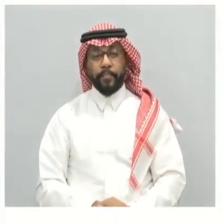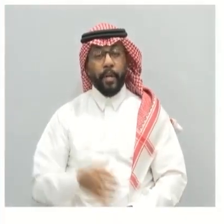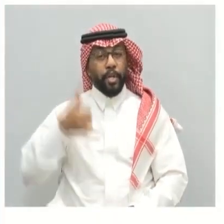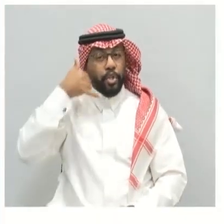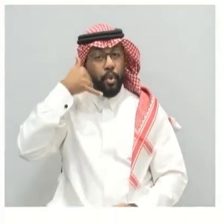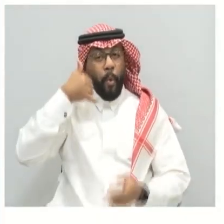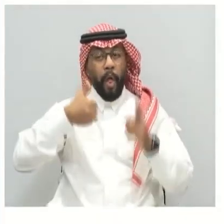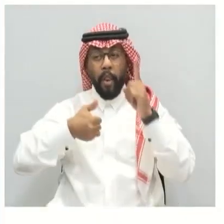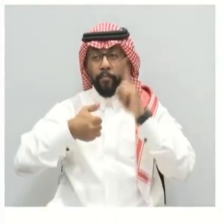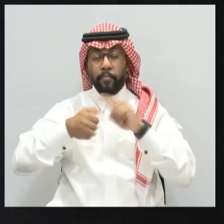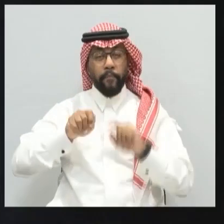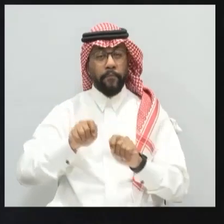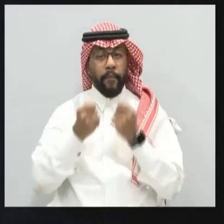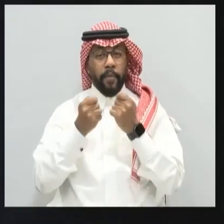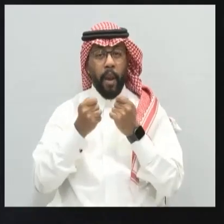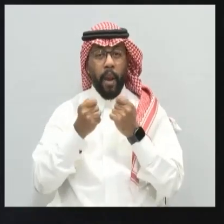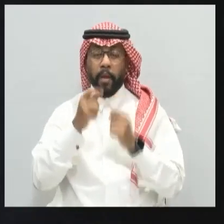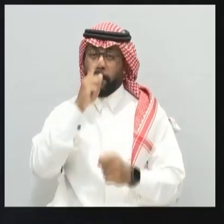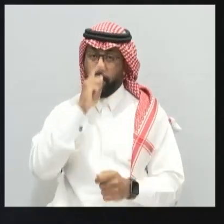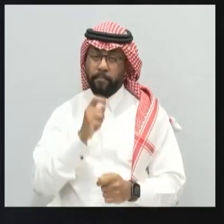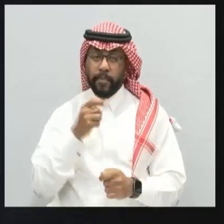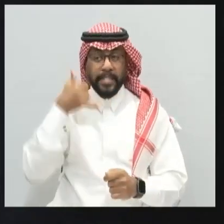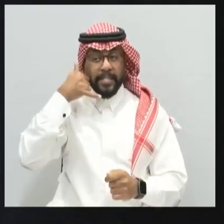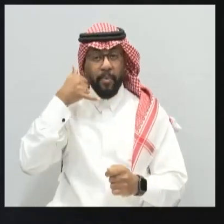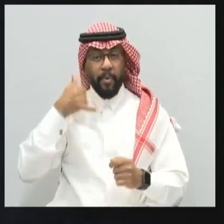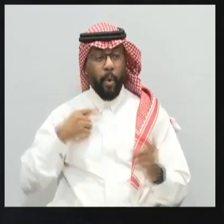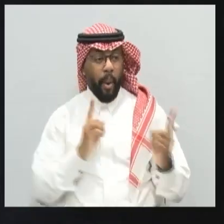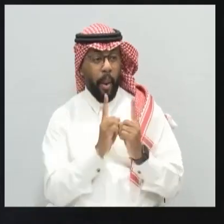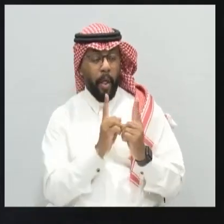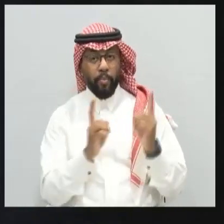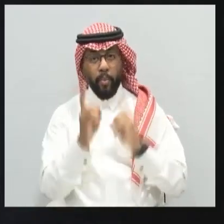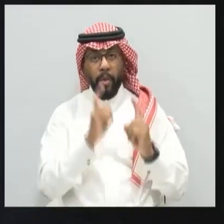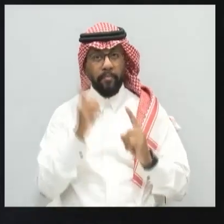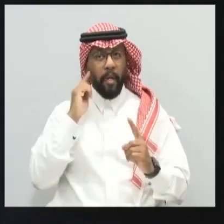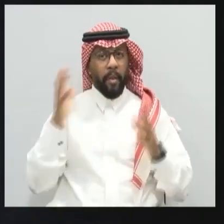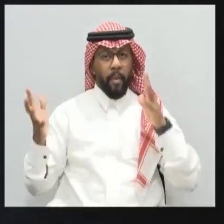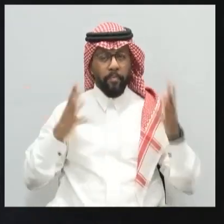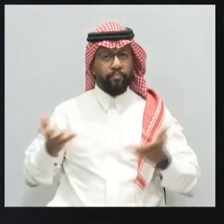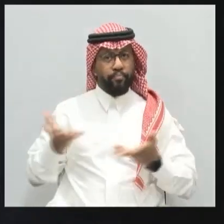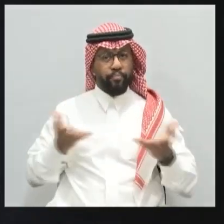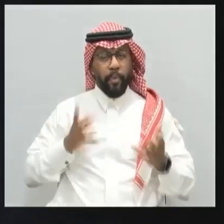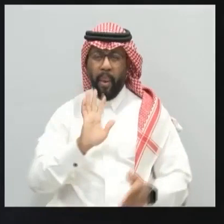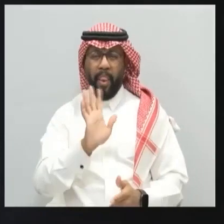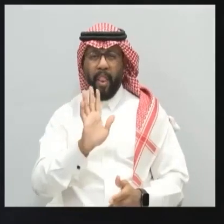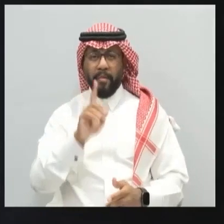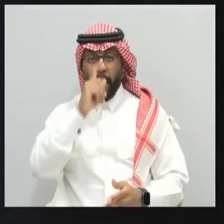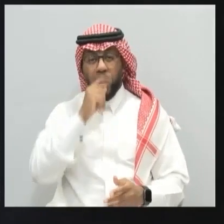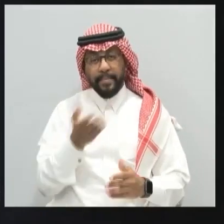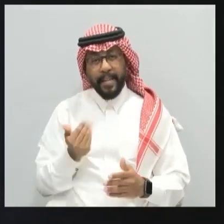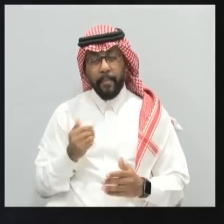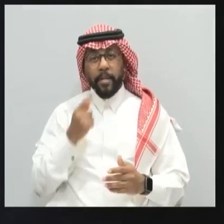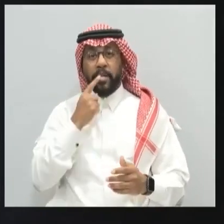اغلاق الجوال او اماته حتى لا يرن الجوال باتصال او اشعار او غير ذلك